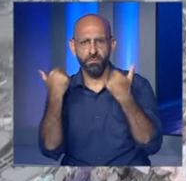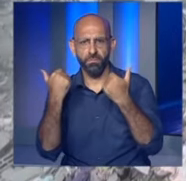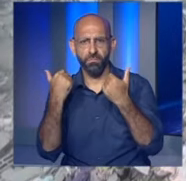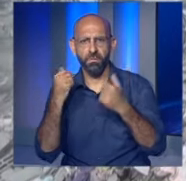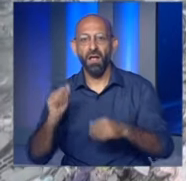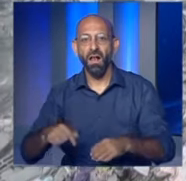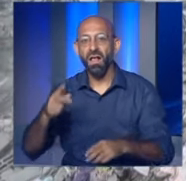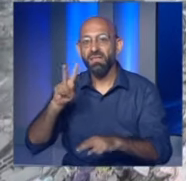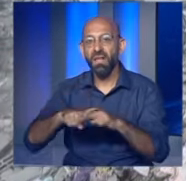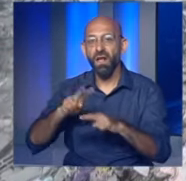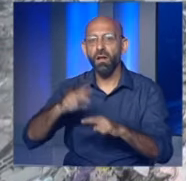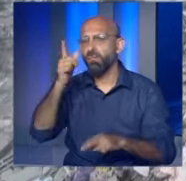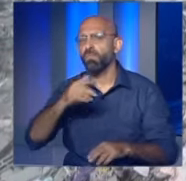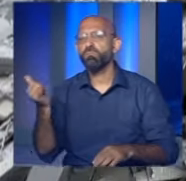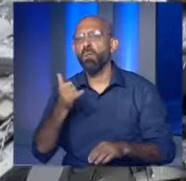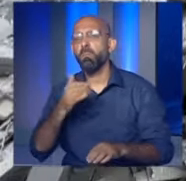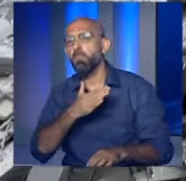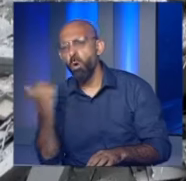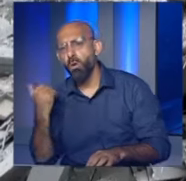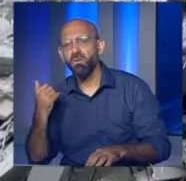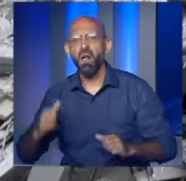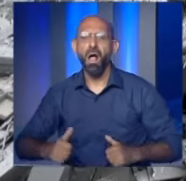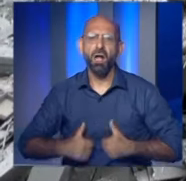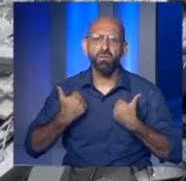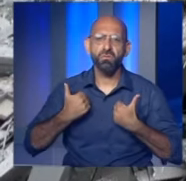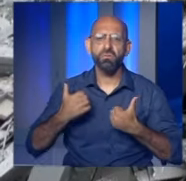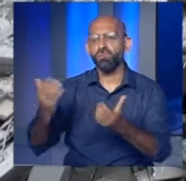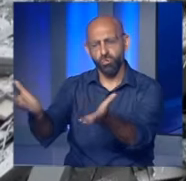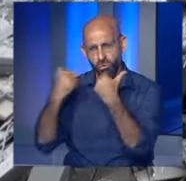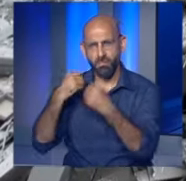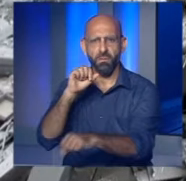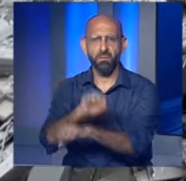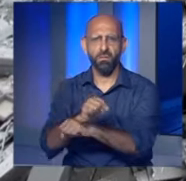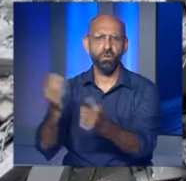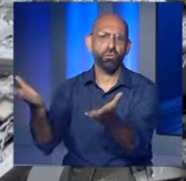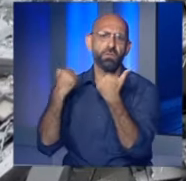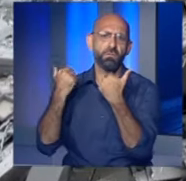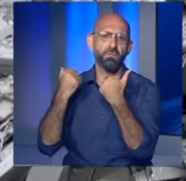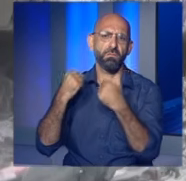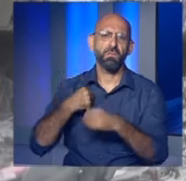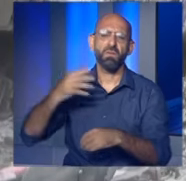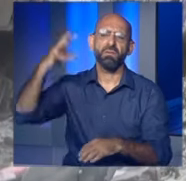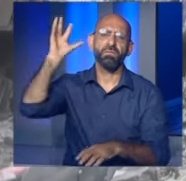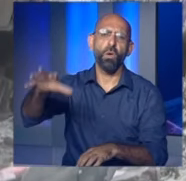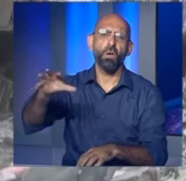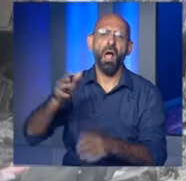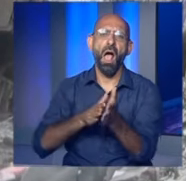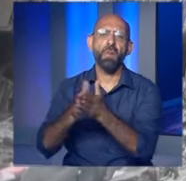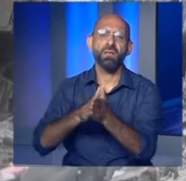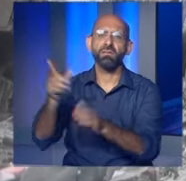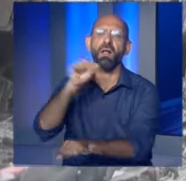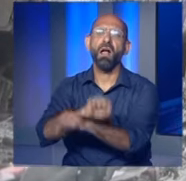تحقيق جميع اهداف الحرب مشيرا الى ان تل ابيب ستعيد جميع المحتجزين الاح حياء والاموات عبر الضغط السياسي